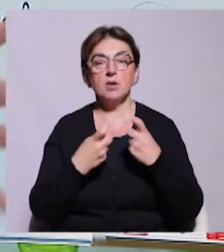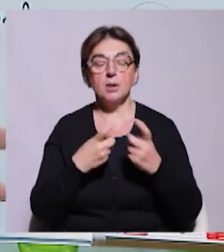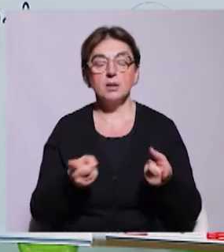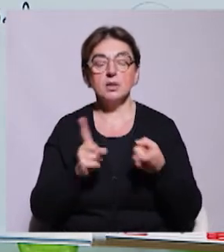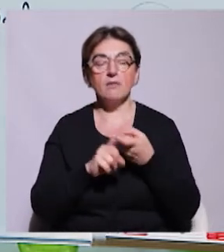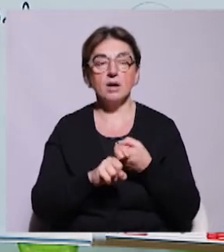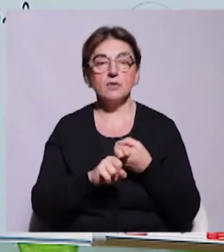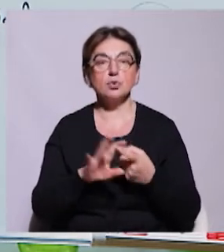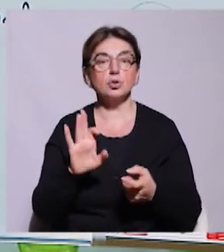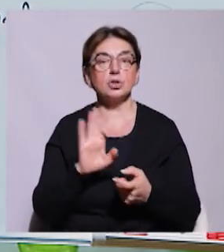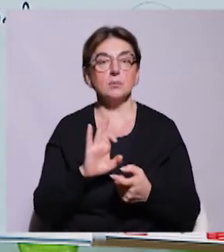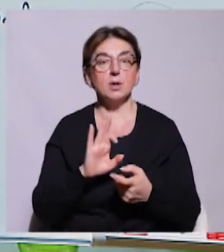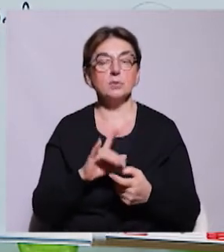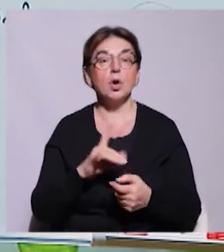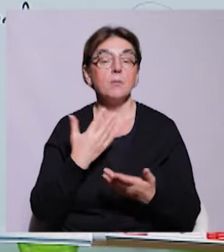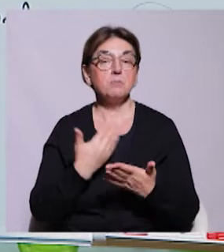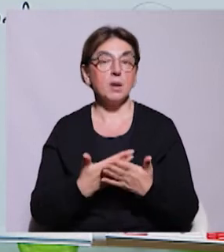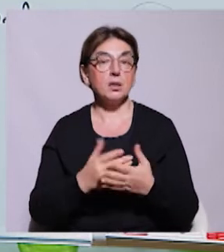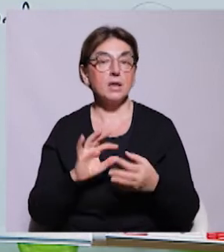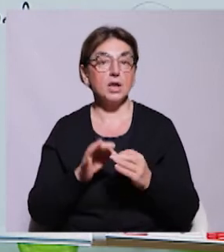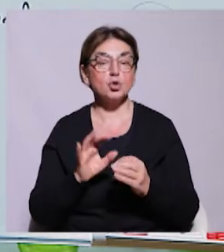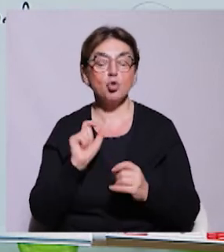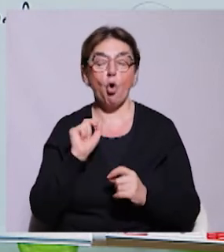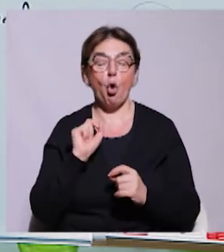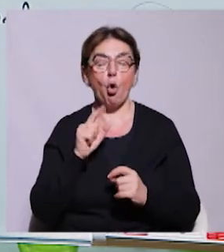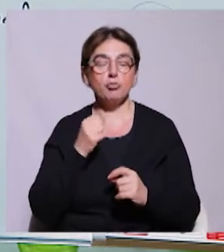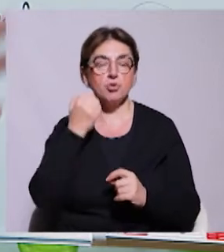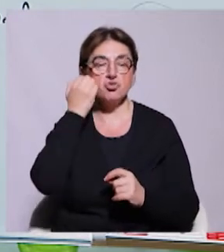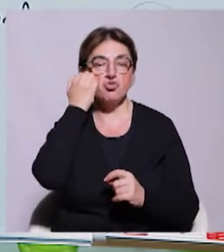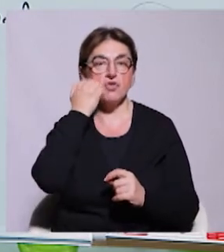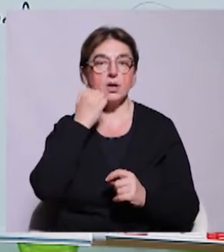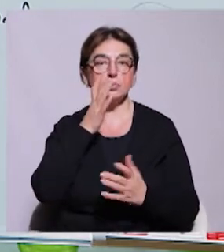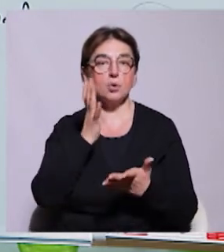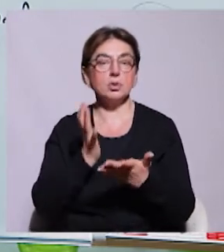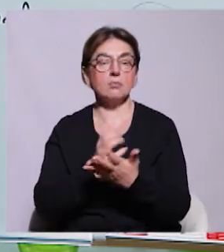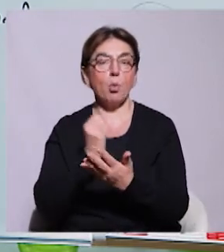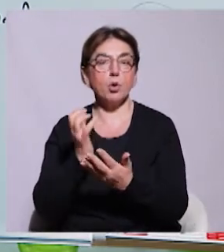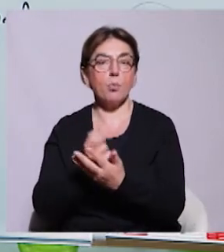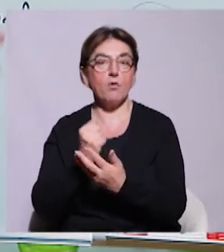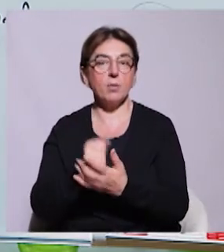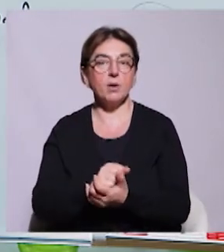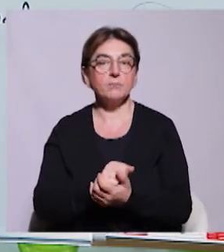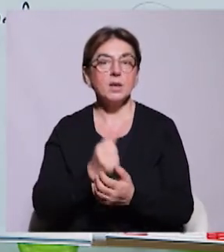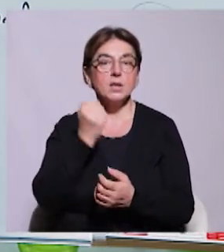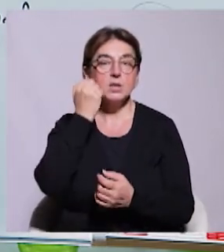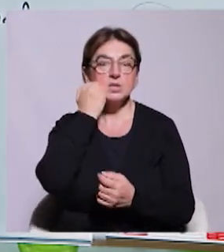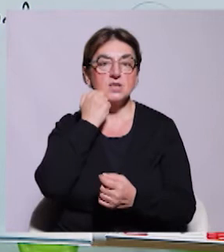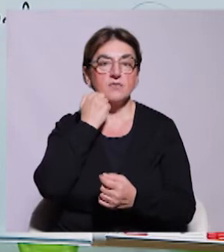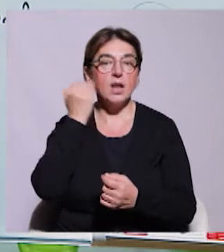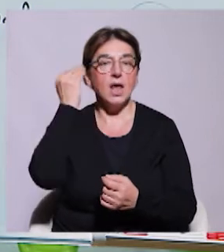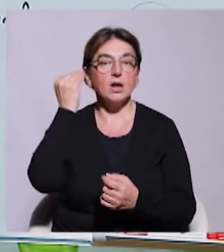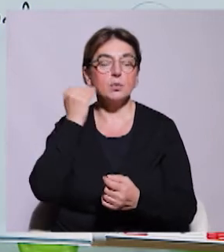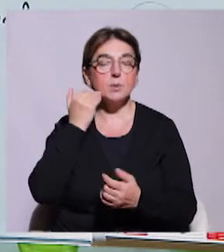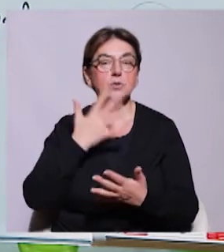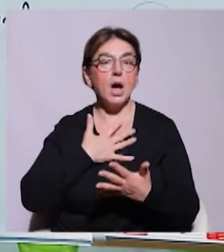სხვადასხვა ინფორმაციები დავაკავშიროთ ქიმიასთან. კერძოდ ოქრო. ოქრო უხსოვარი დროიდან მოიპოვება, თქვენ იცით, რომ